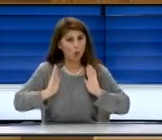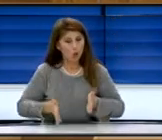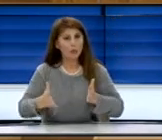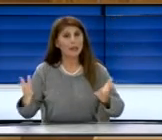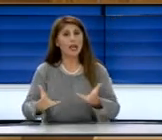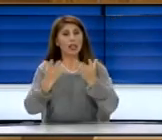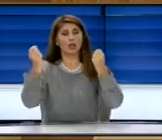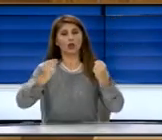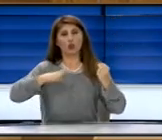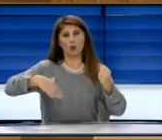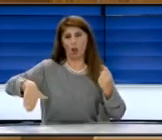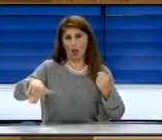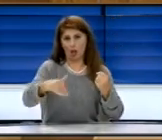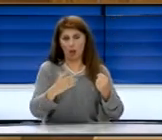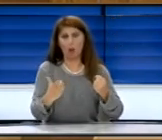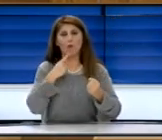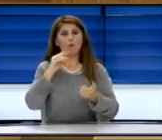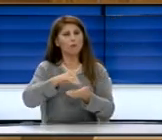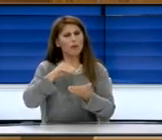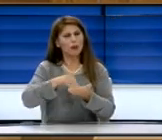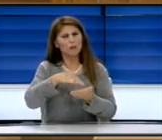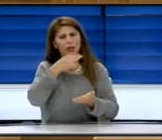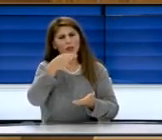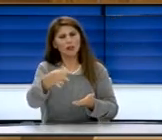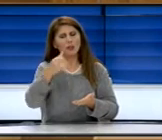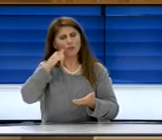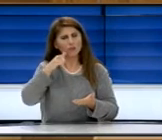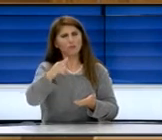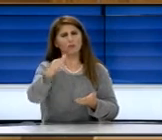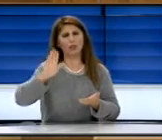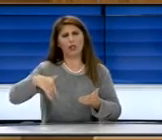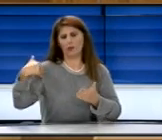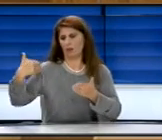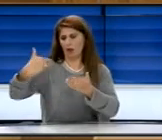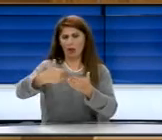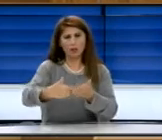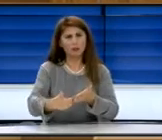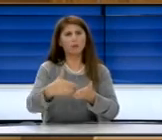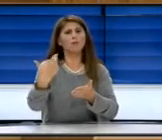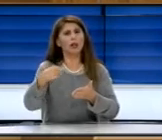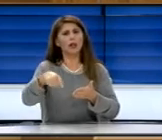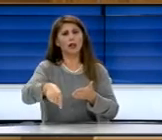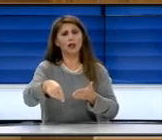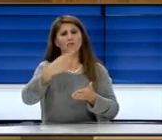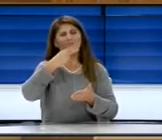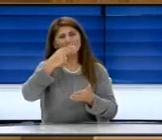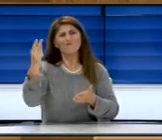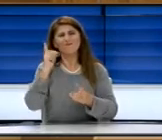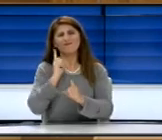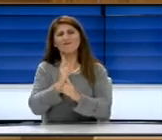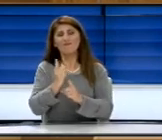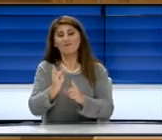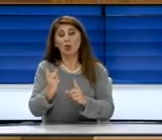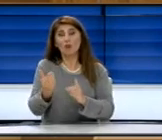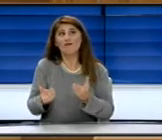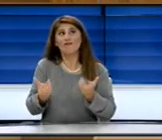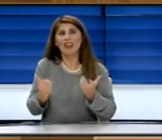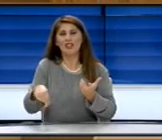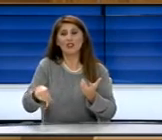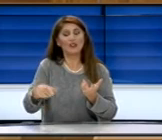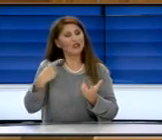να σώσει το λαό» που επαναλαμβάνουμε συνεχώς το τελευταίο διάστημα, είναι εξαιρετικά επίκαιρο